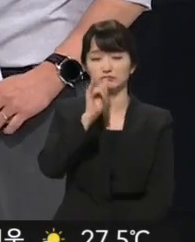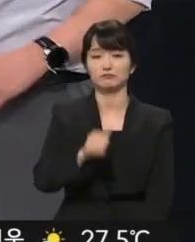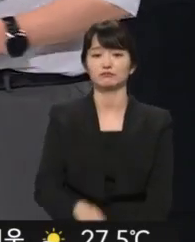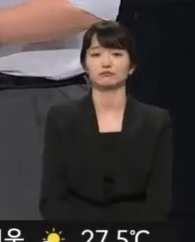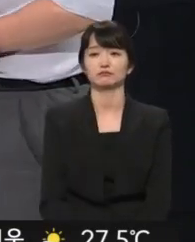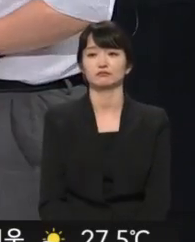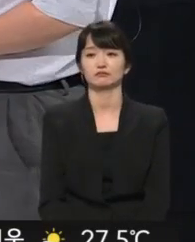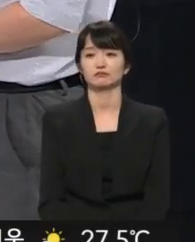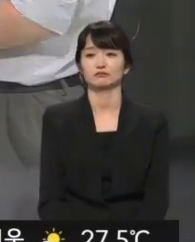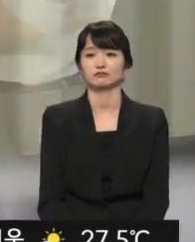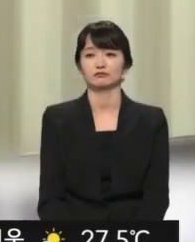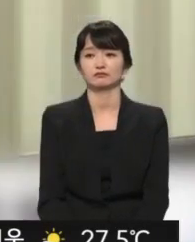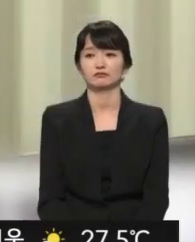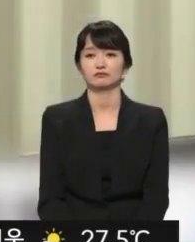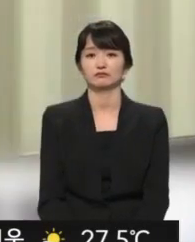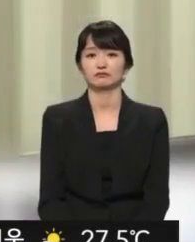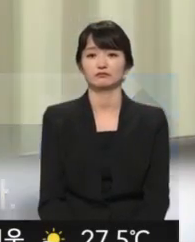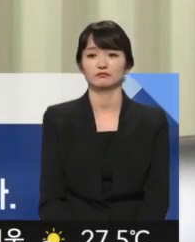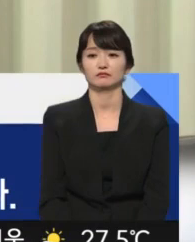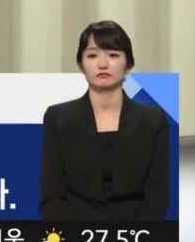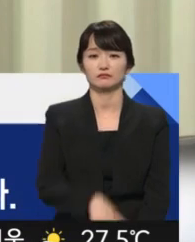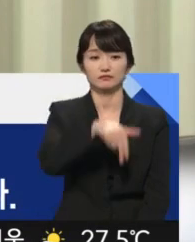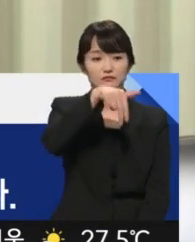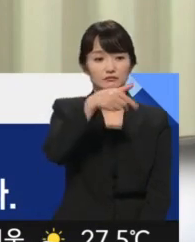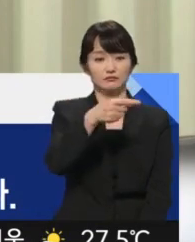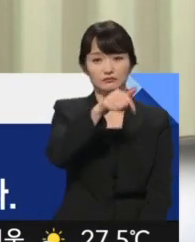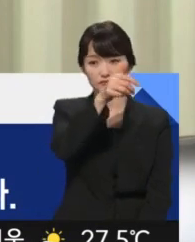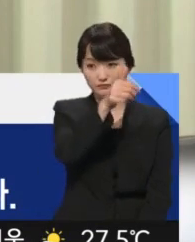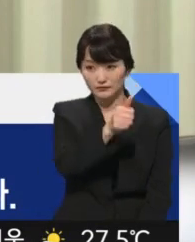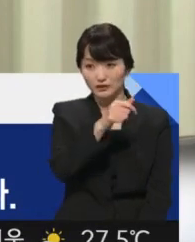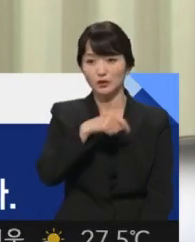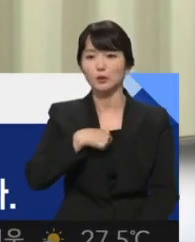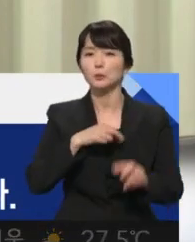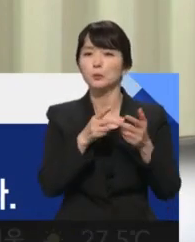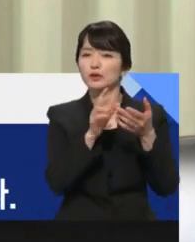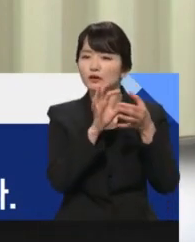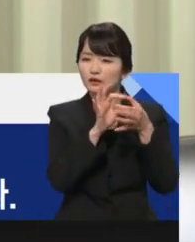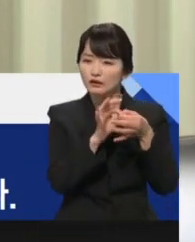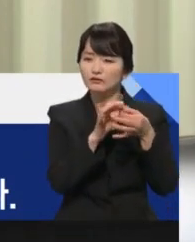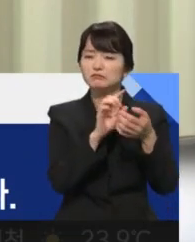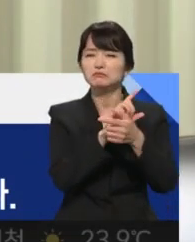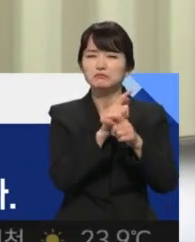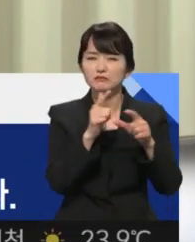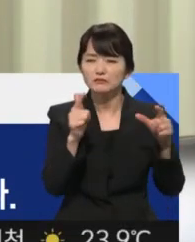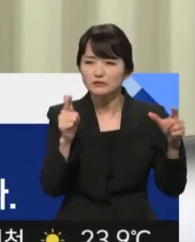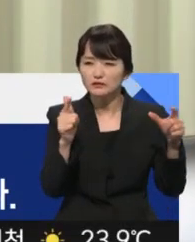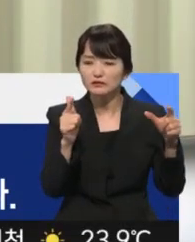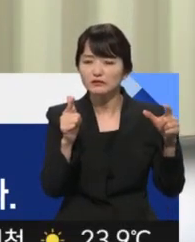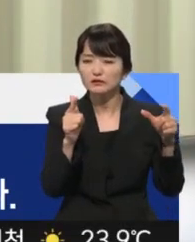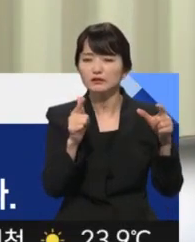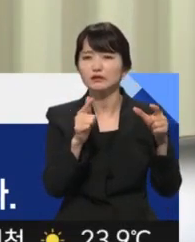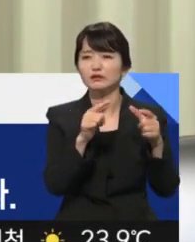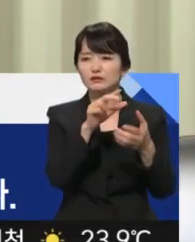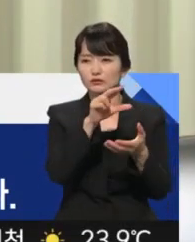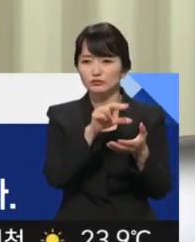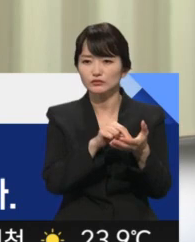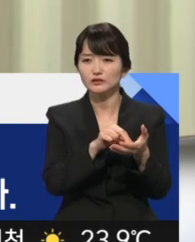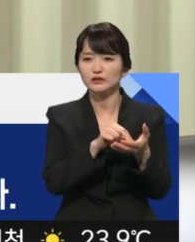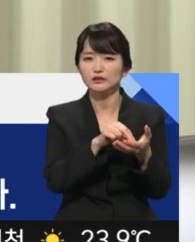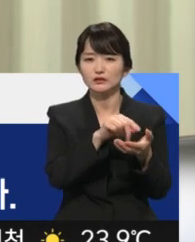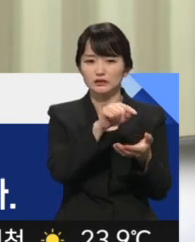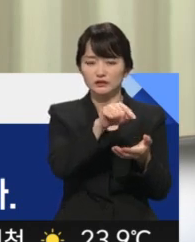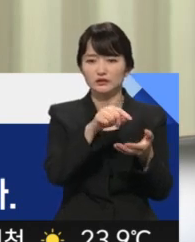나오는데요. 조국 장관님께서 본인과 관련된 여러 가지 논의에 대해서